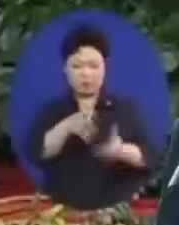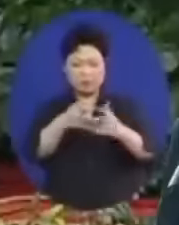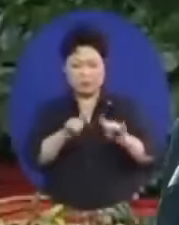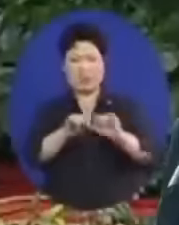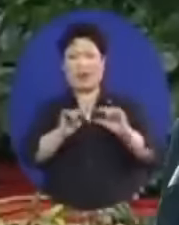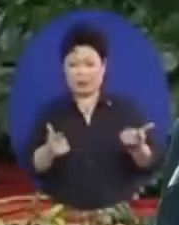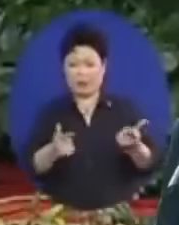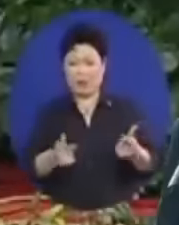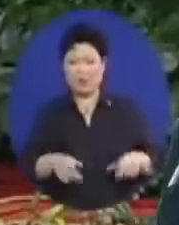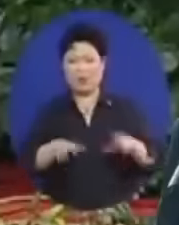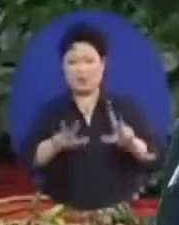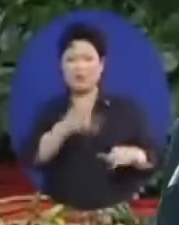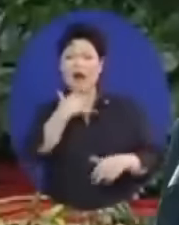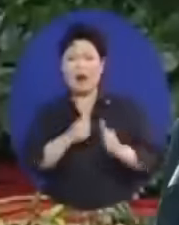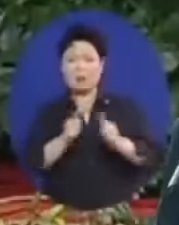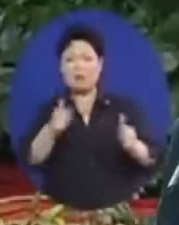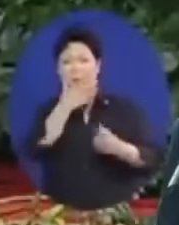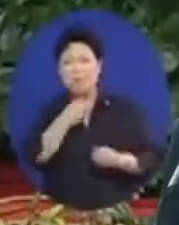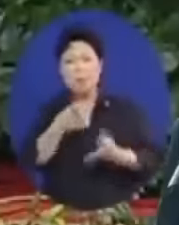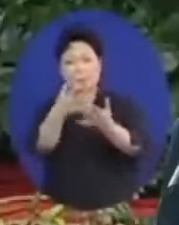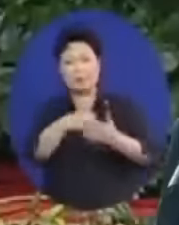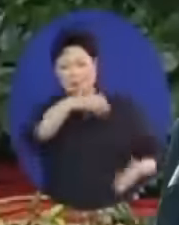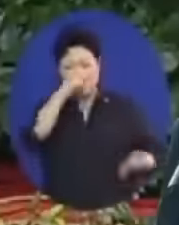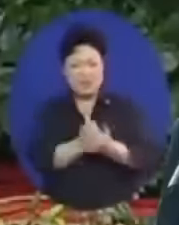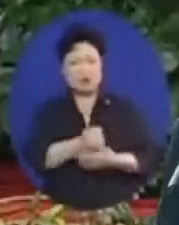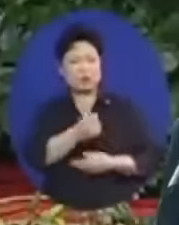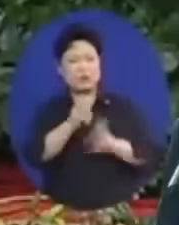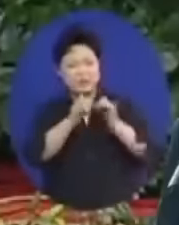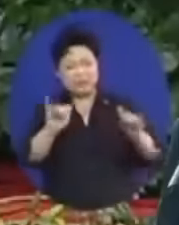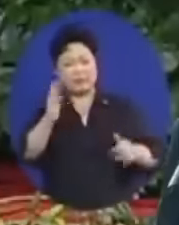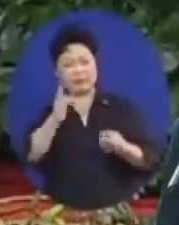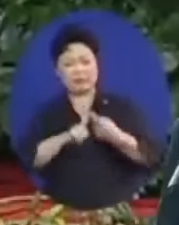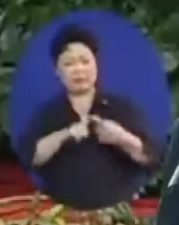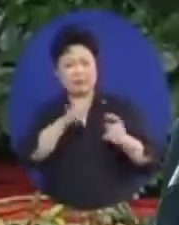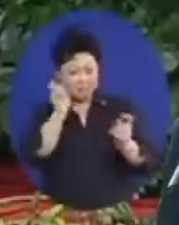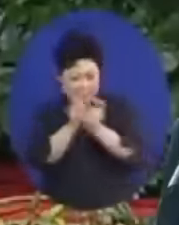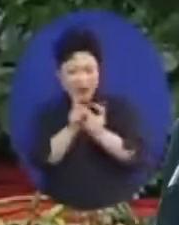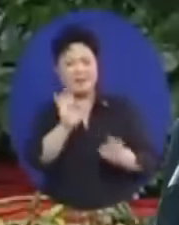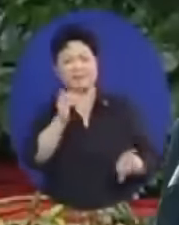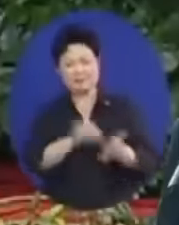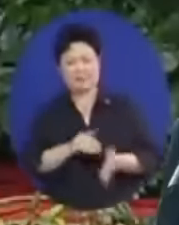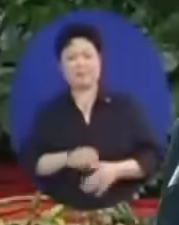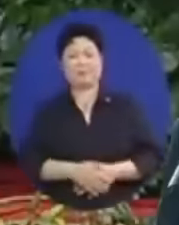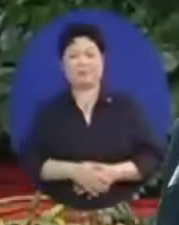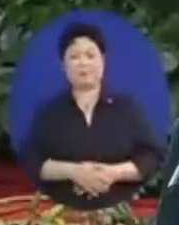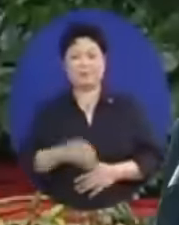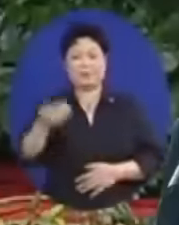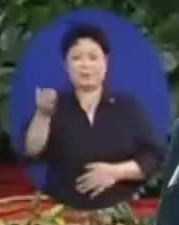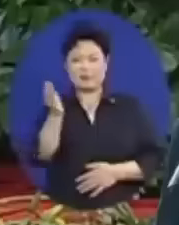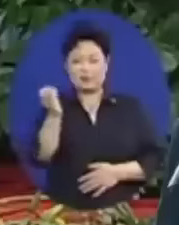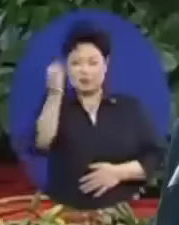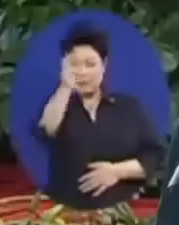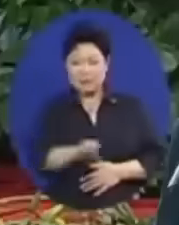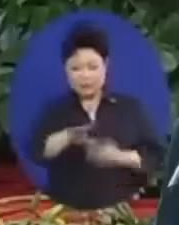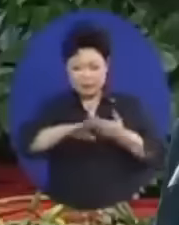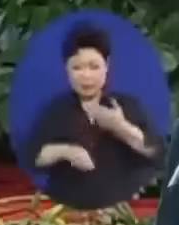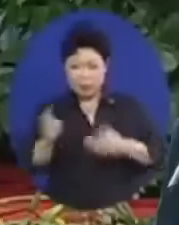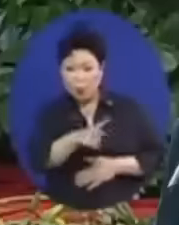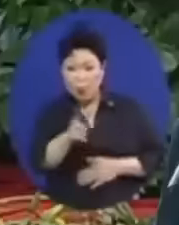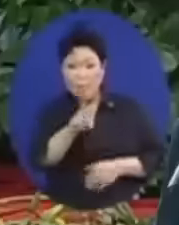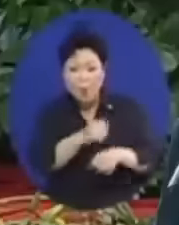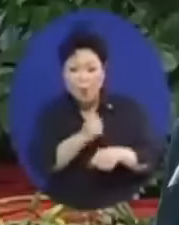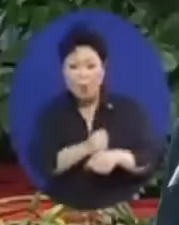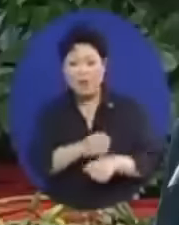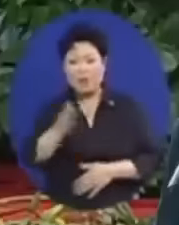아니라 이제는 아브라함의 복을 받은 형통한 사람이 되어 있는 것을 발견하는 것입니다. 그리고 십자가 밑에서도 또 발견하는